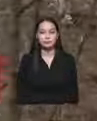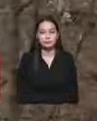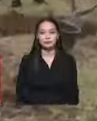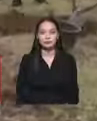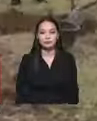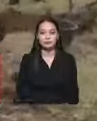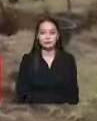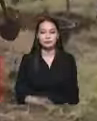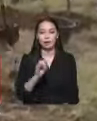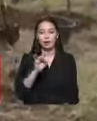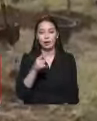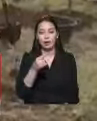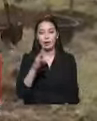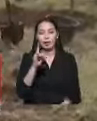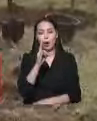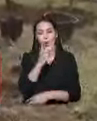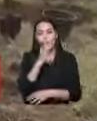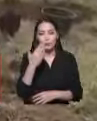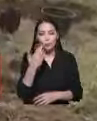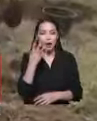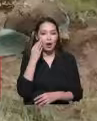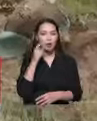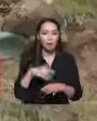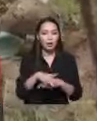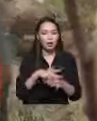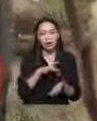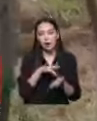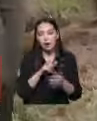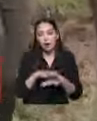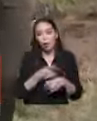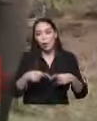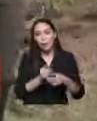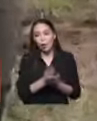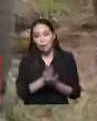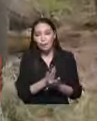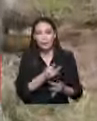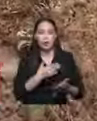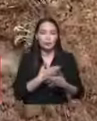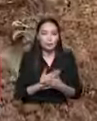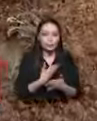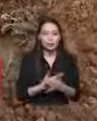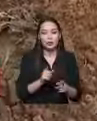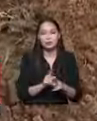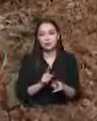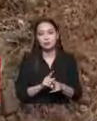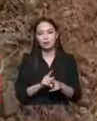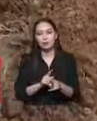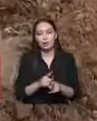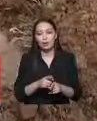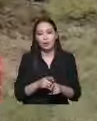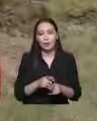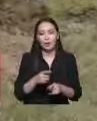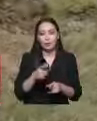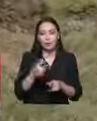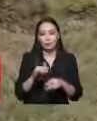Қарағайлы орманға Алматы әкімінен бастап қала тұрғындары, қоғам қайраткерлері мен экобелсенділер және қала жастары 500 алма мен 500